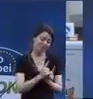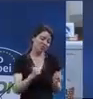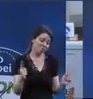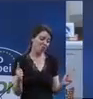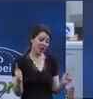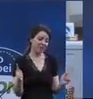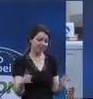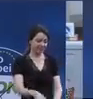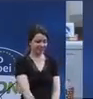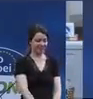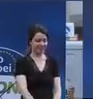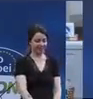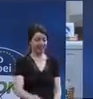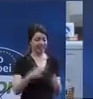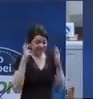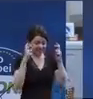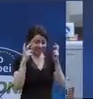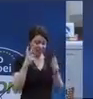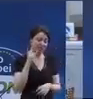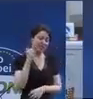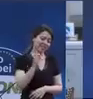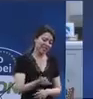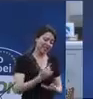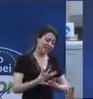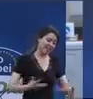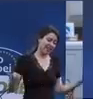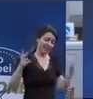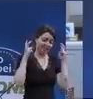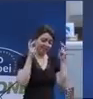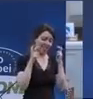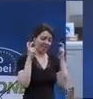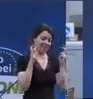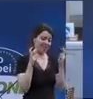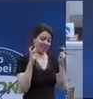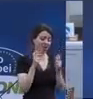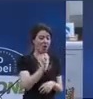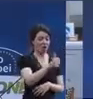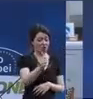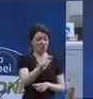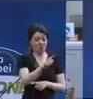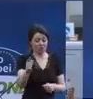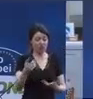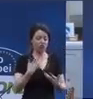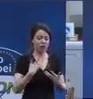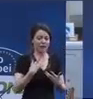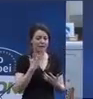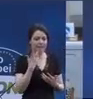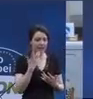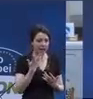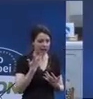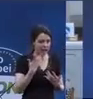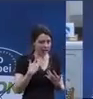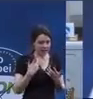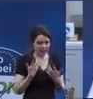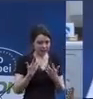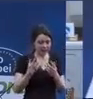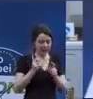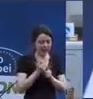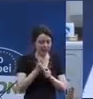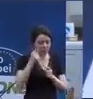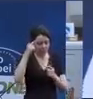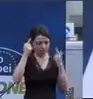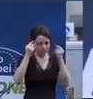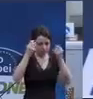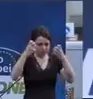lunga è faticosa immensamente faticosa ognuno di voi avrà la tentazione di ricadere nello schema